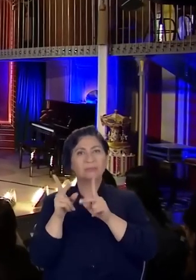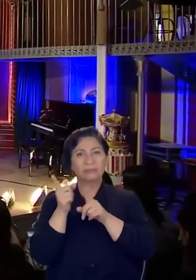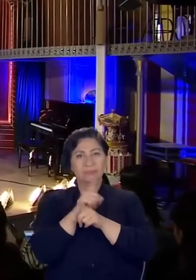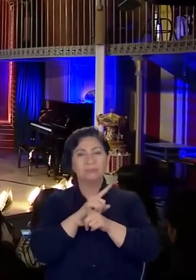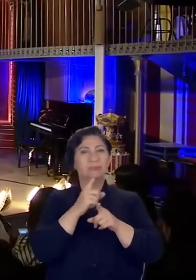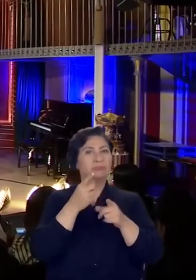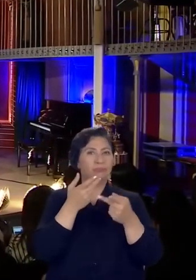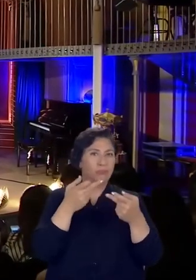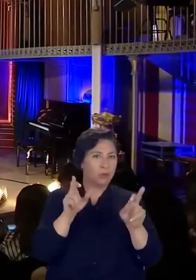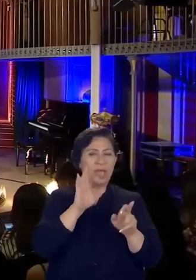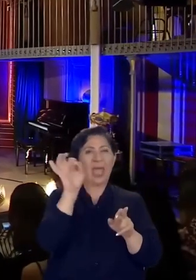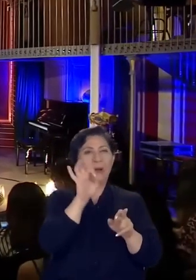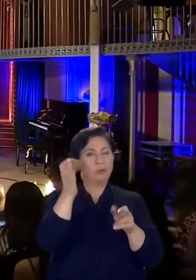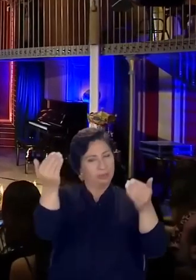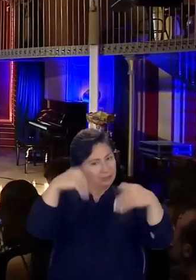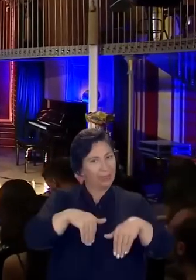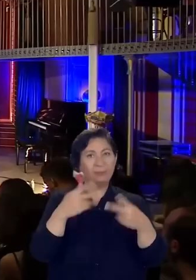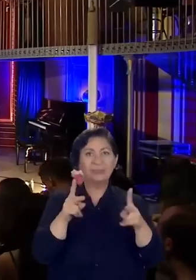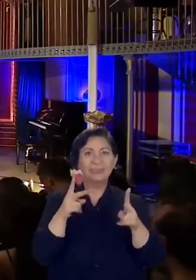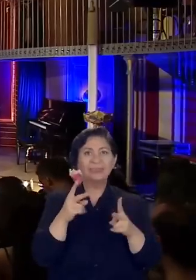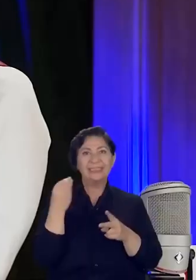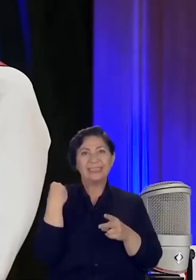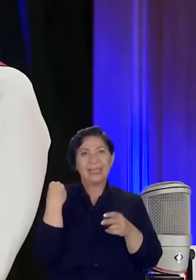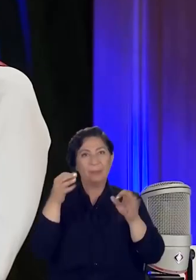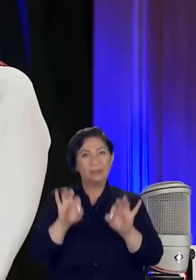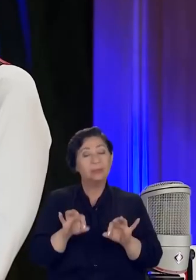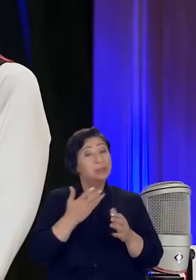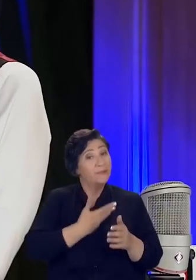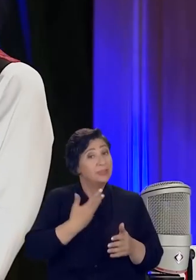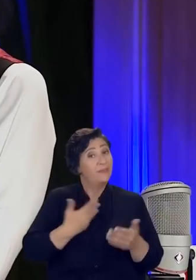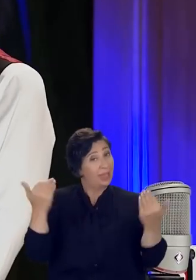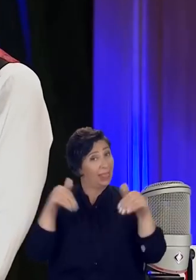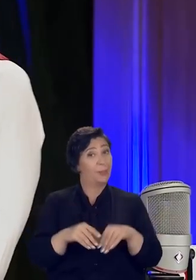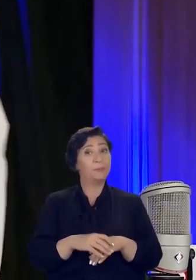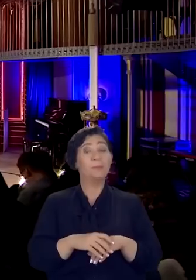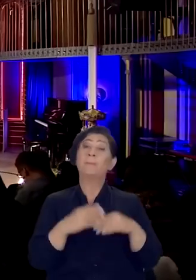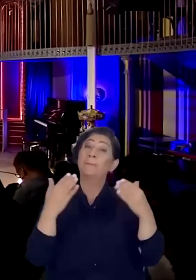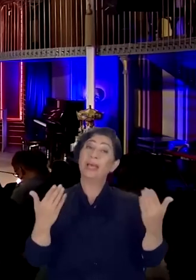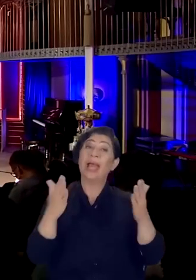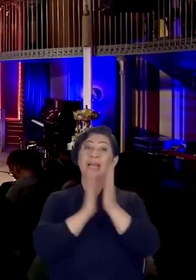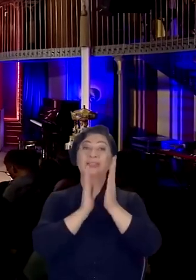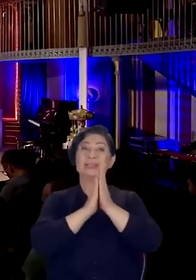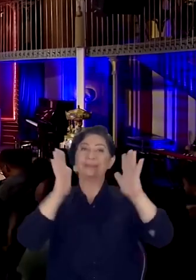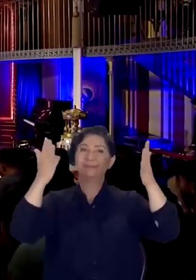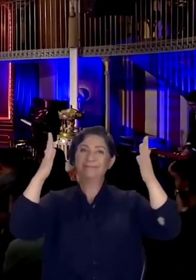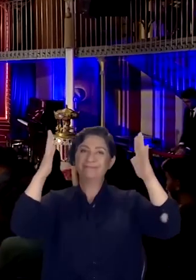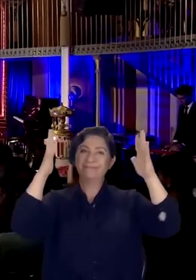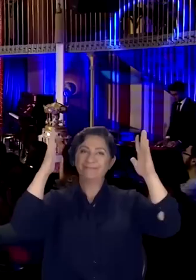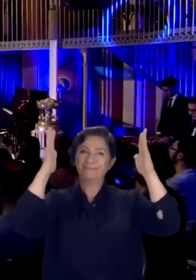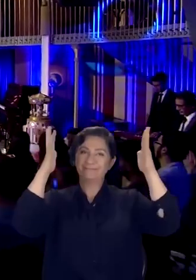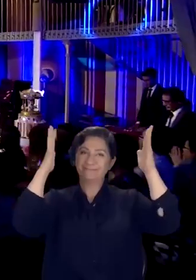devam ederken belki Eylül'de bizde yer alabilirsin yeni sezon başlangıcında. Seve seve tabii ki. Harikulaz. Pekala, alkışlıyoruz